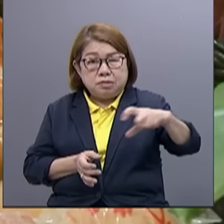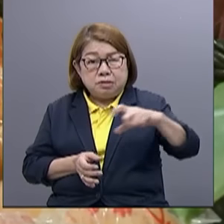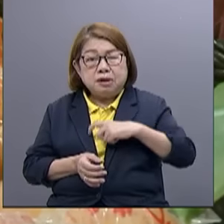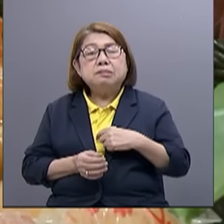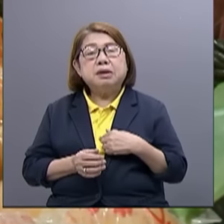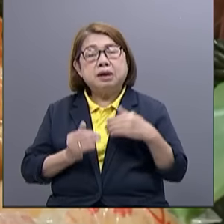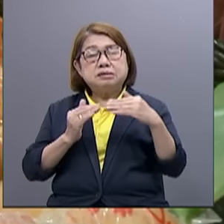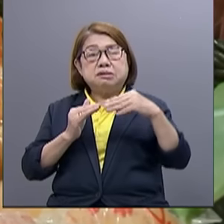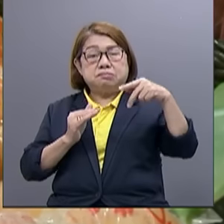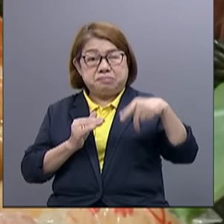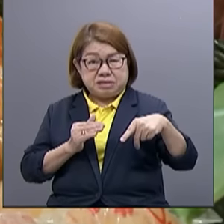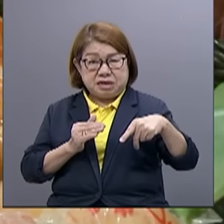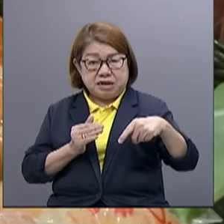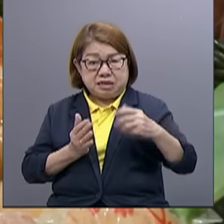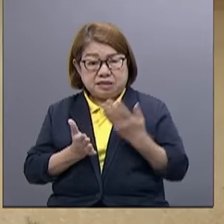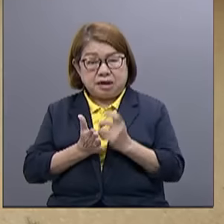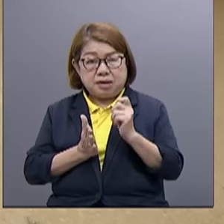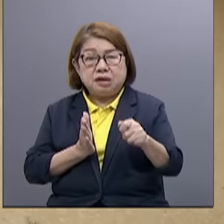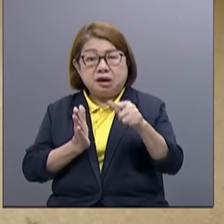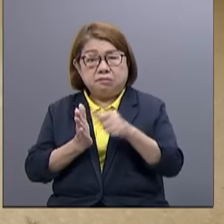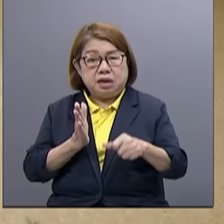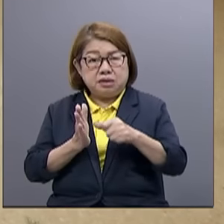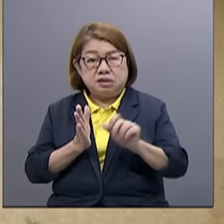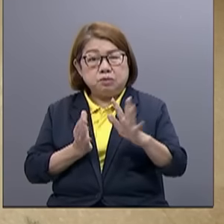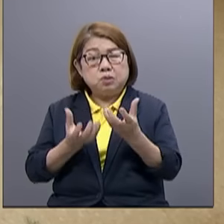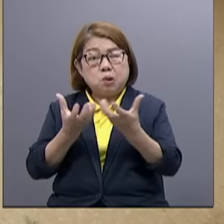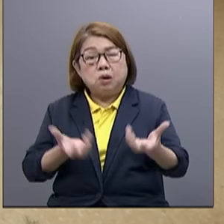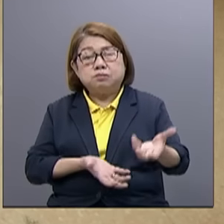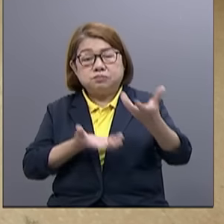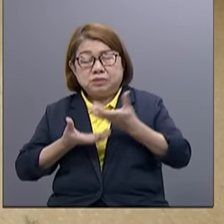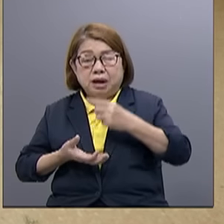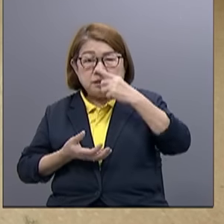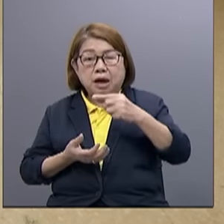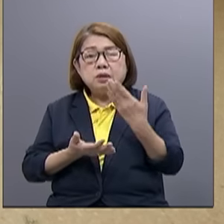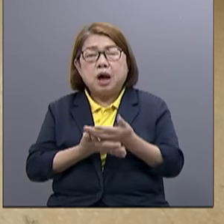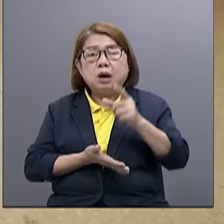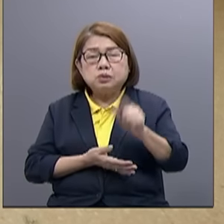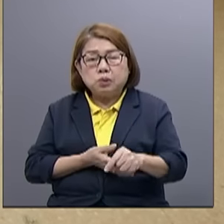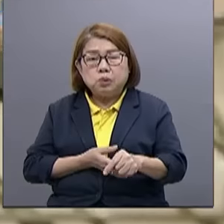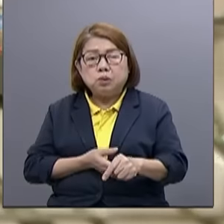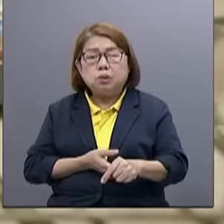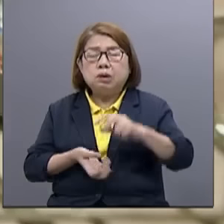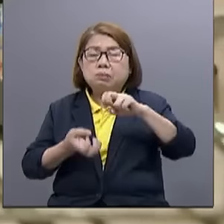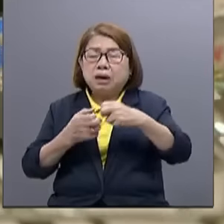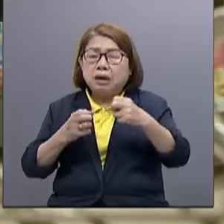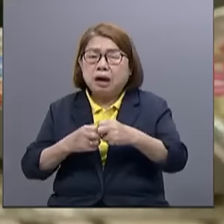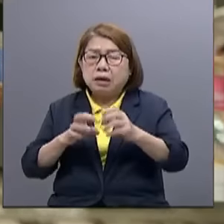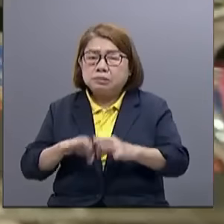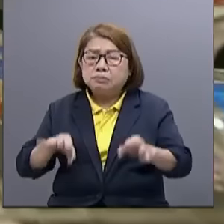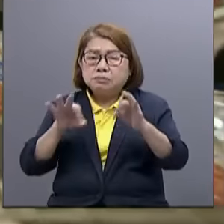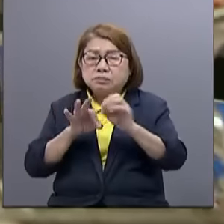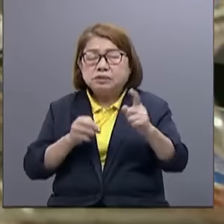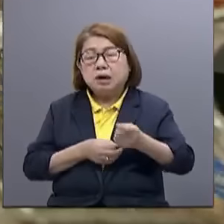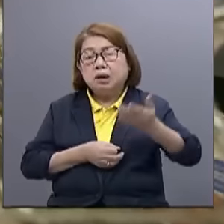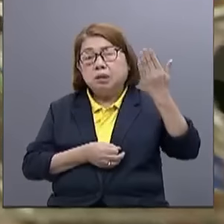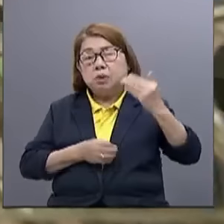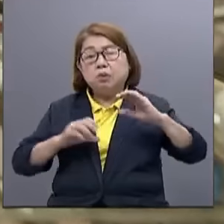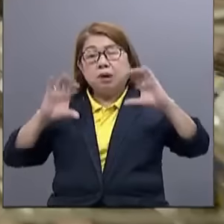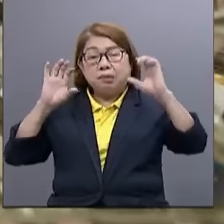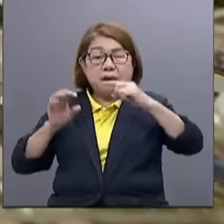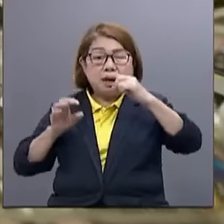ต้นทุนสินค้าก็เข้ามาถูกค่ะปัญหาที่มันสำคัญมากไปกว่านั้นก็คือช่วงที่ผ่านมารัฐบาลไทยก็